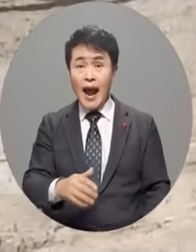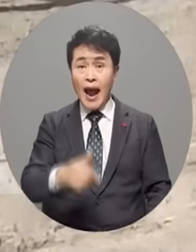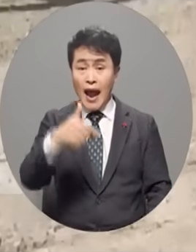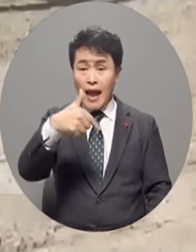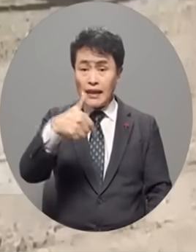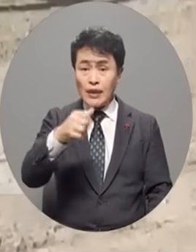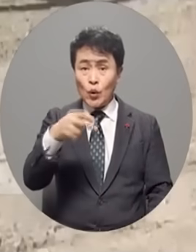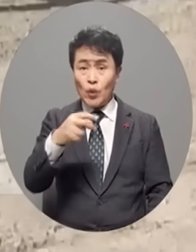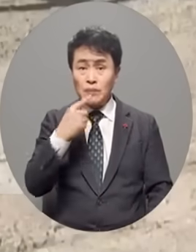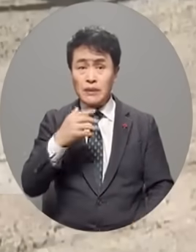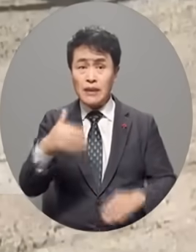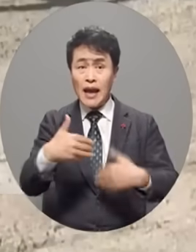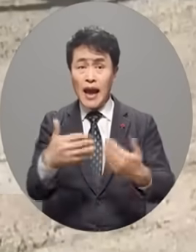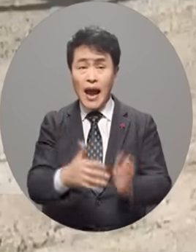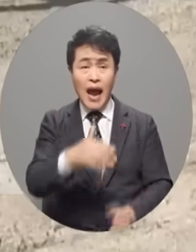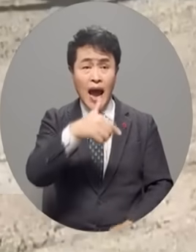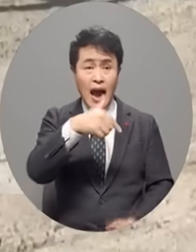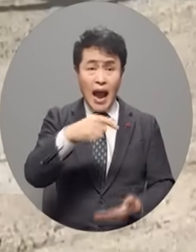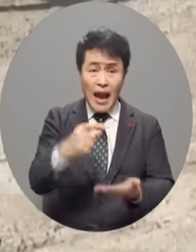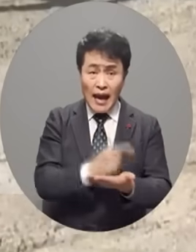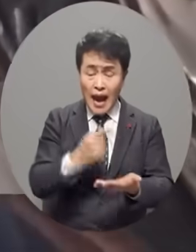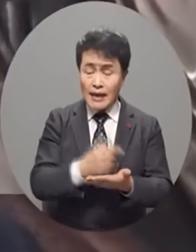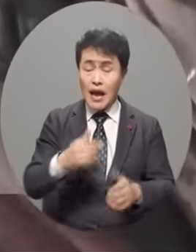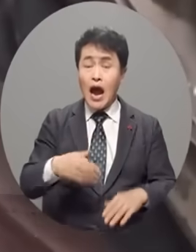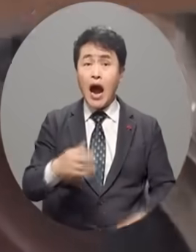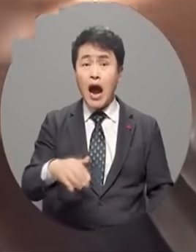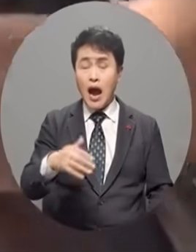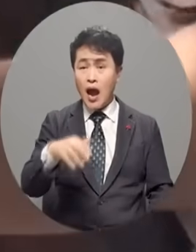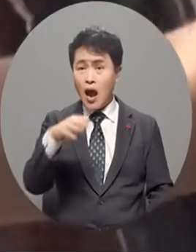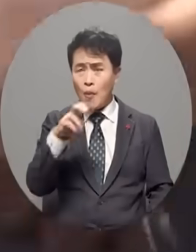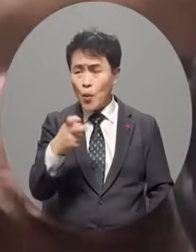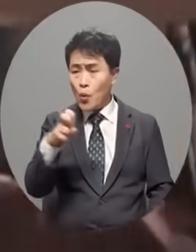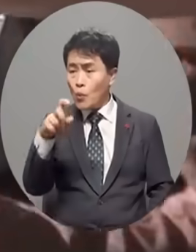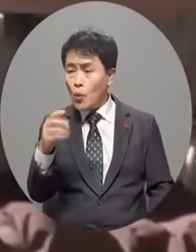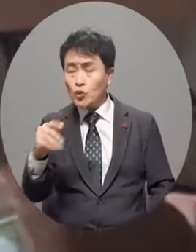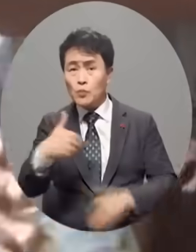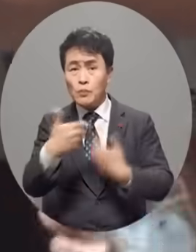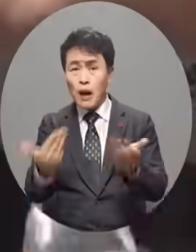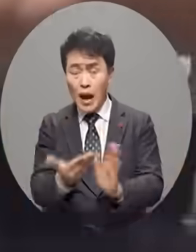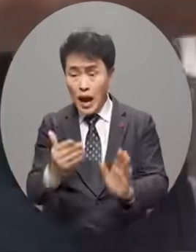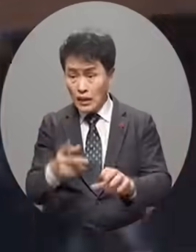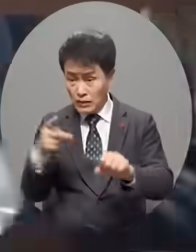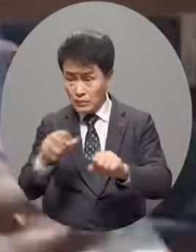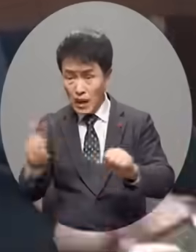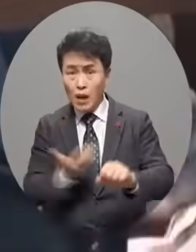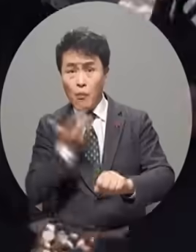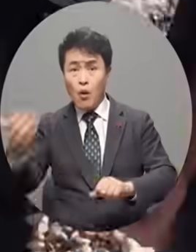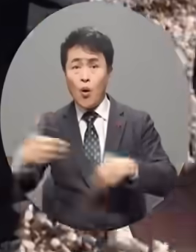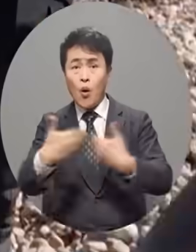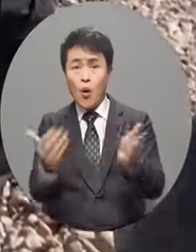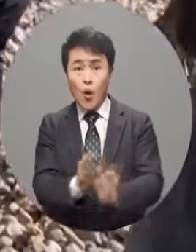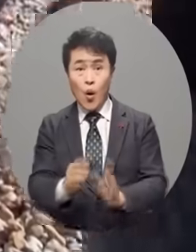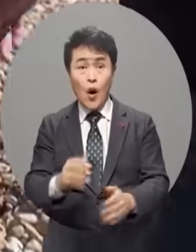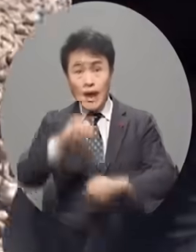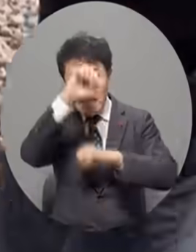기독민주당은 가나, 르완다, 몰도바 등으로 난민들을 보내자고 제안했고 이탈리아와 오스트리아 역시